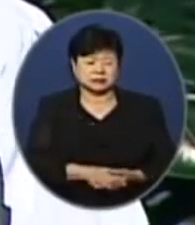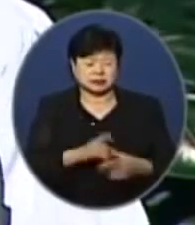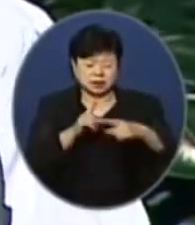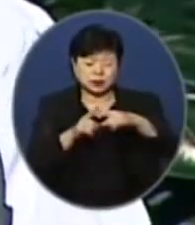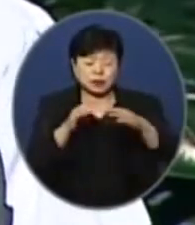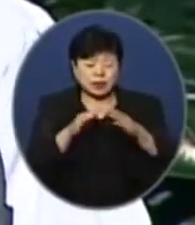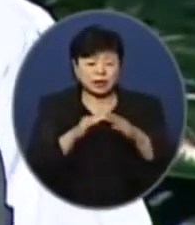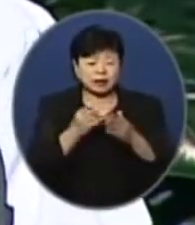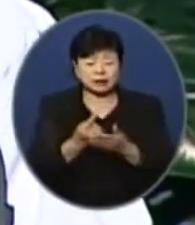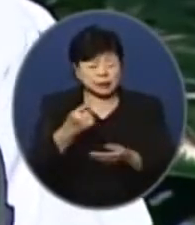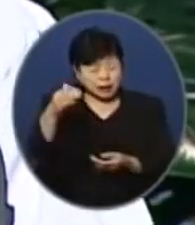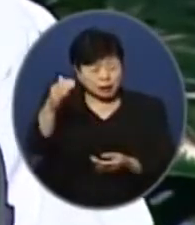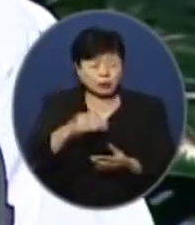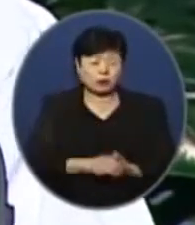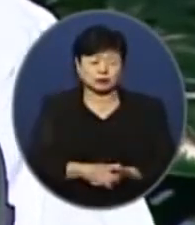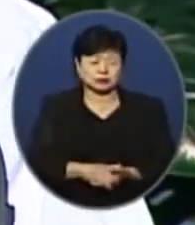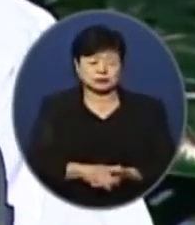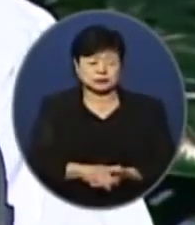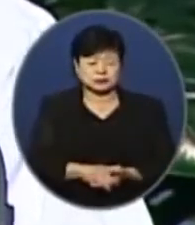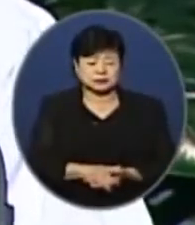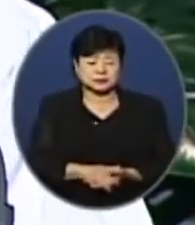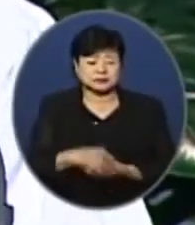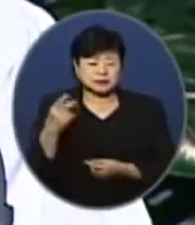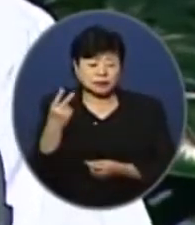교회를 멀리하게 되기도 하고